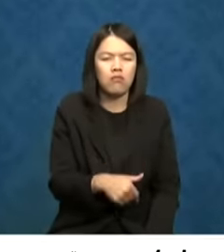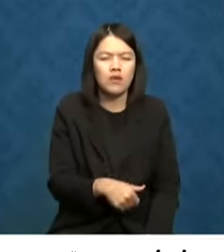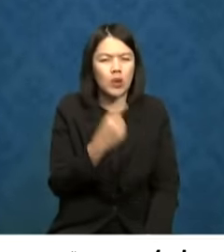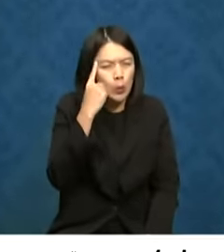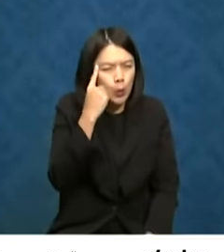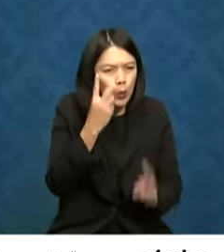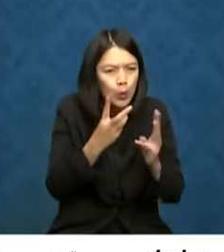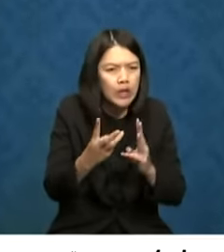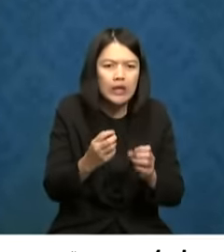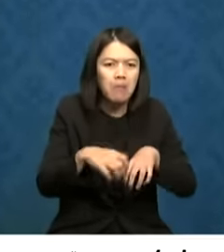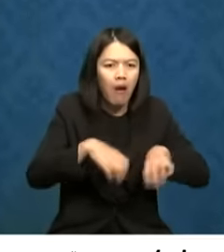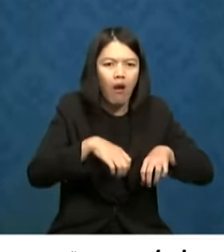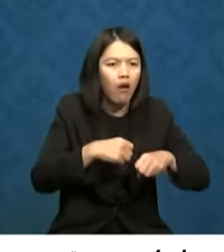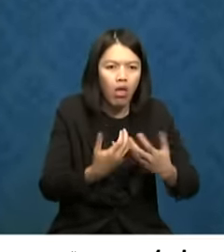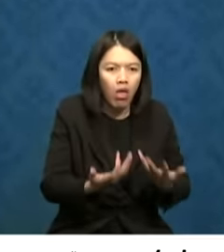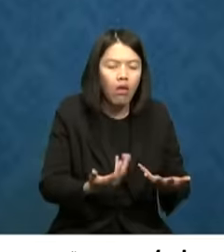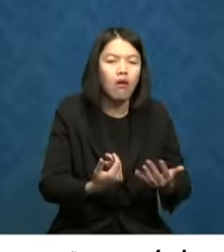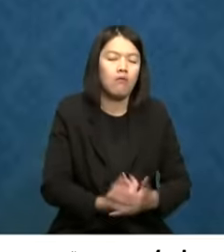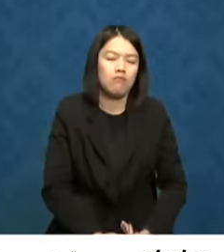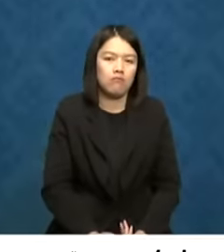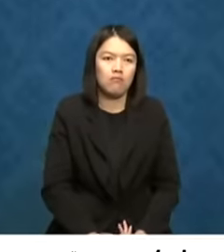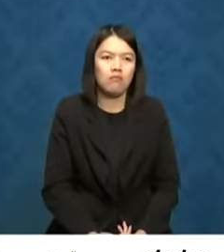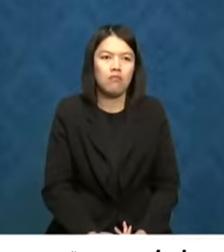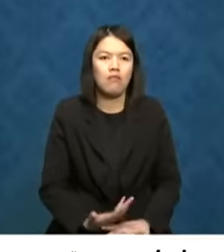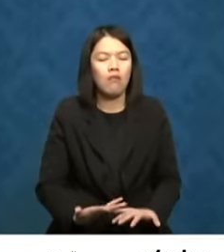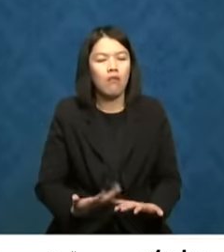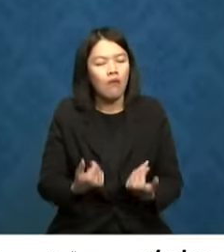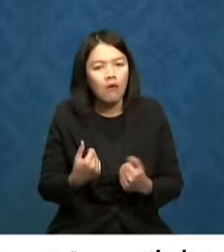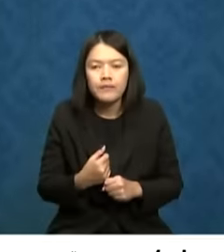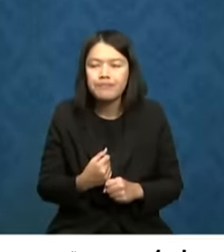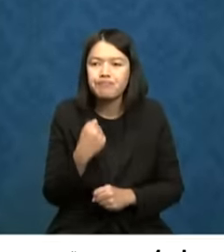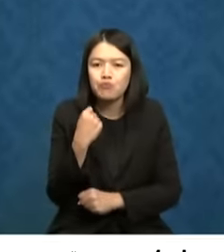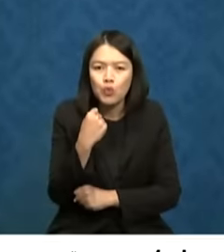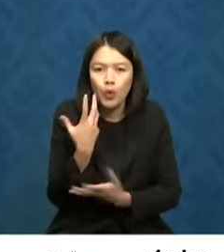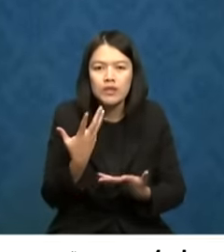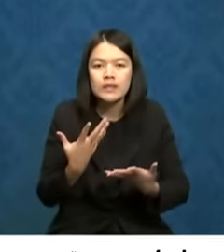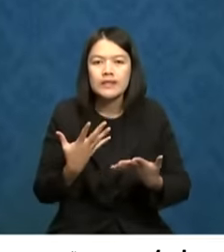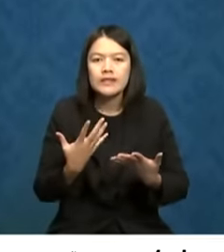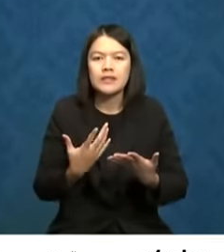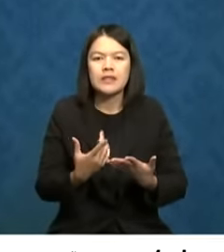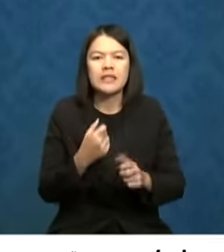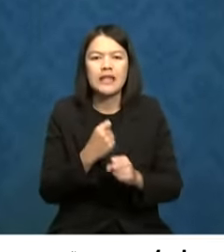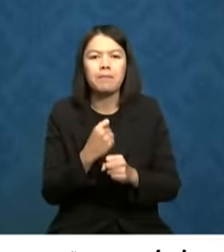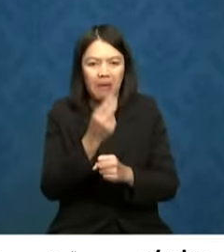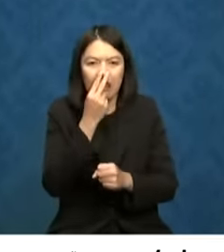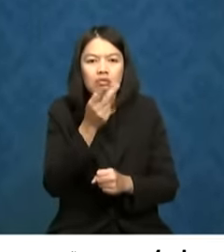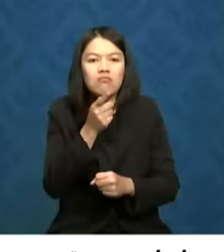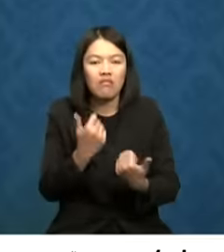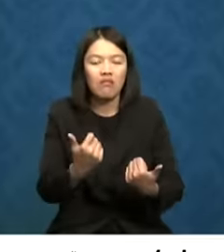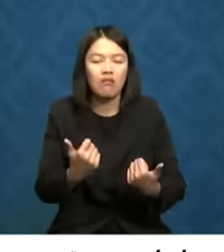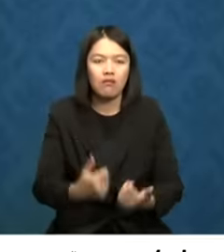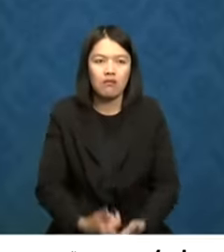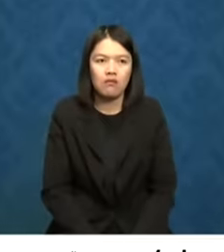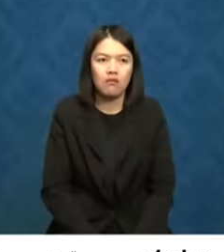ในการที่จะบริหารจัดการแล้วเมื่อจนอับจนเข้าตาจนก็ทำอย่างที่ทำอย่างที่เราเห็นปัจจุบันก็คือ